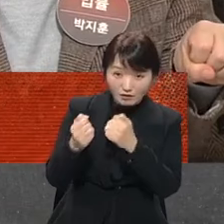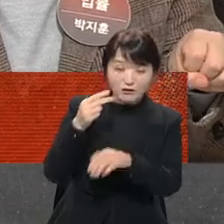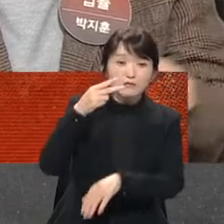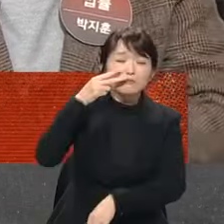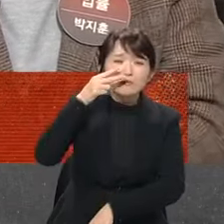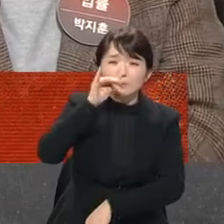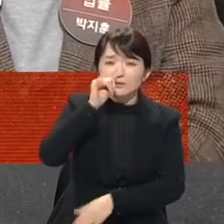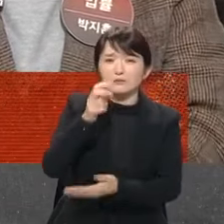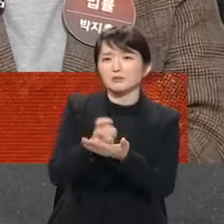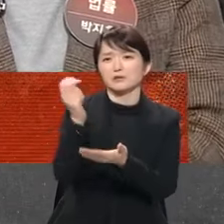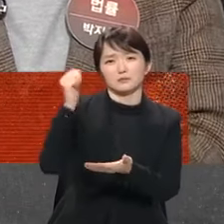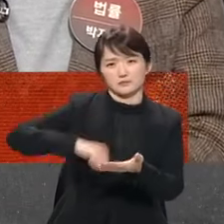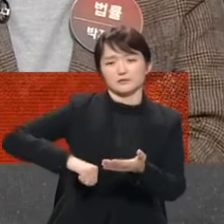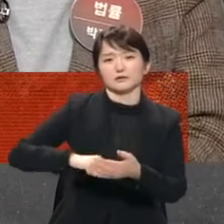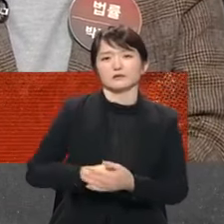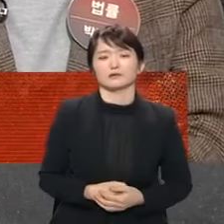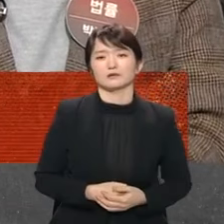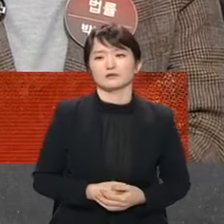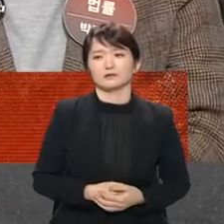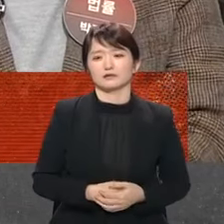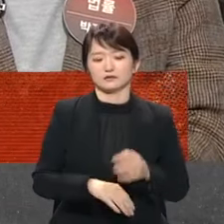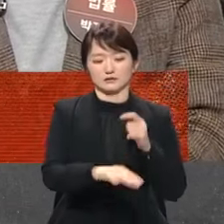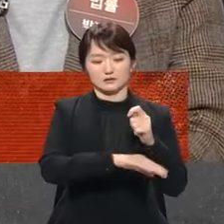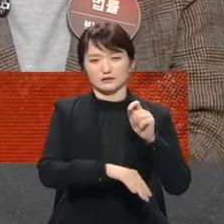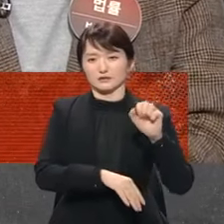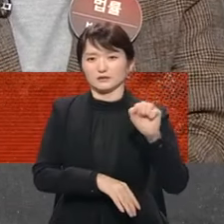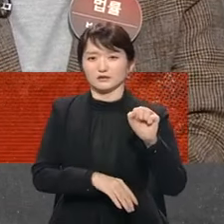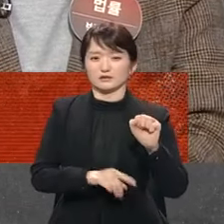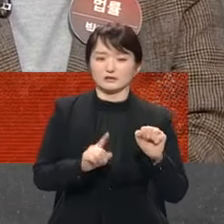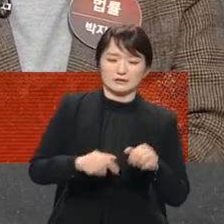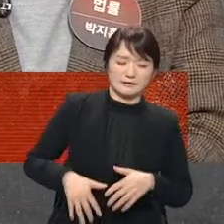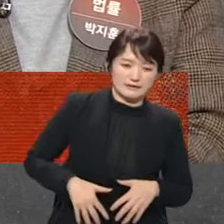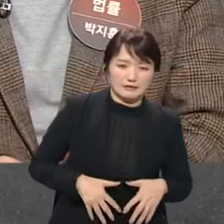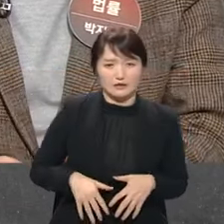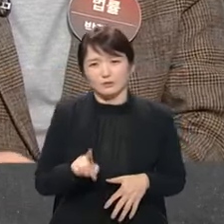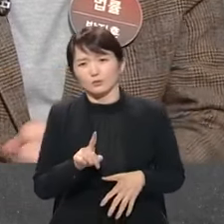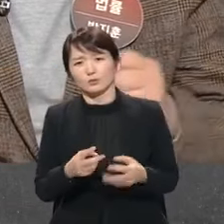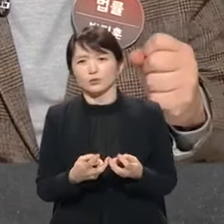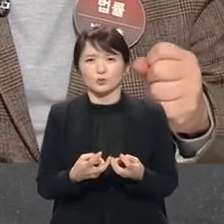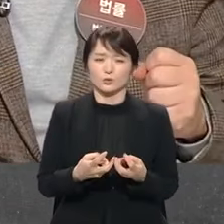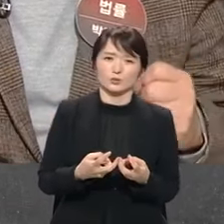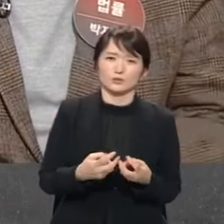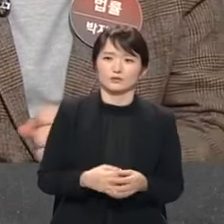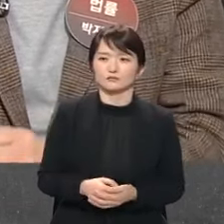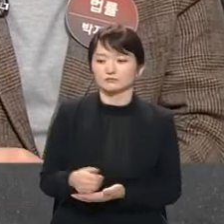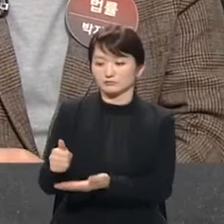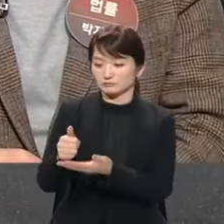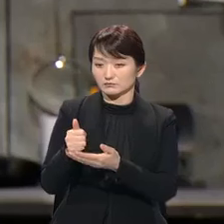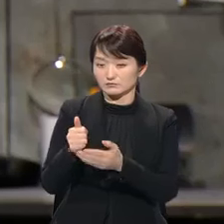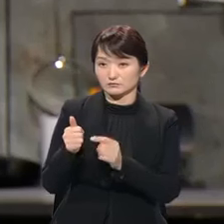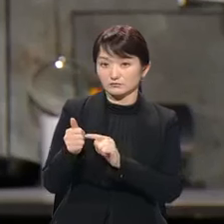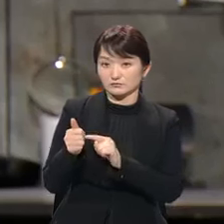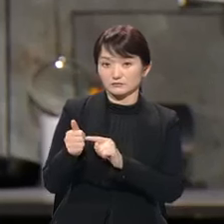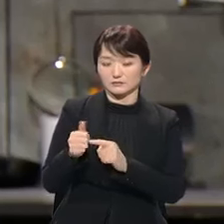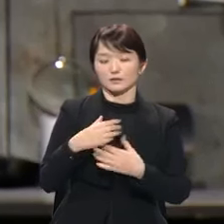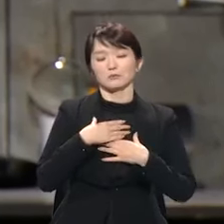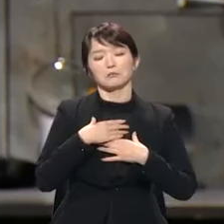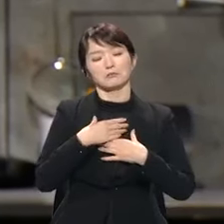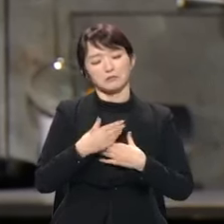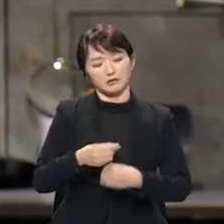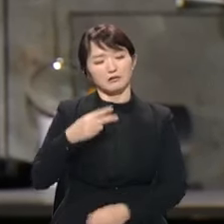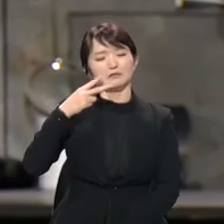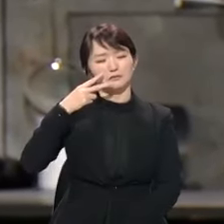되는데 문제는 택시 기사가 뭔가 안절부절을 좀 못하는 모습이고 남성 아주 편하게 펴는 모습이기 때문에